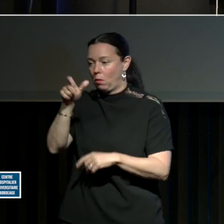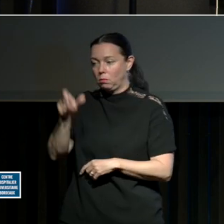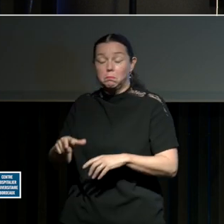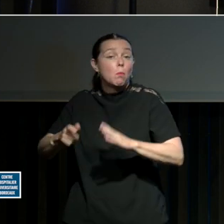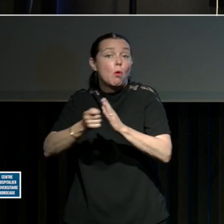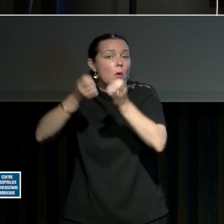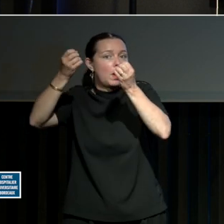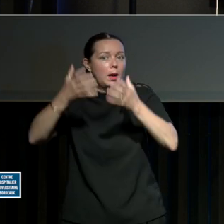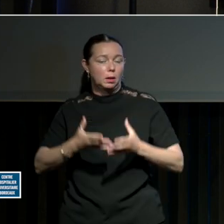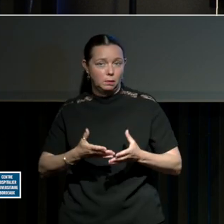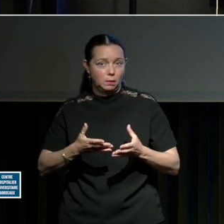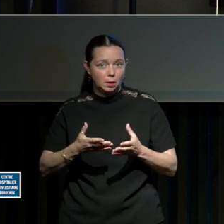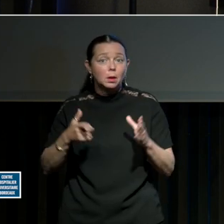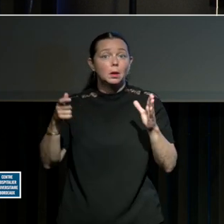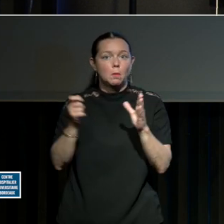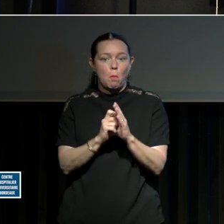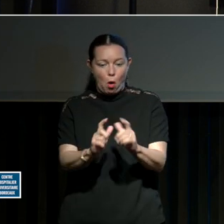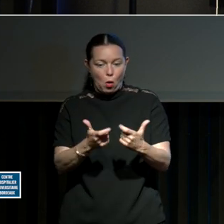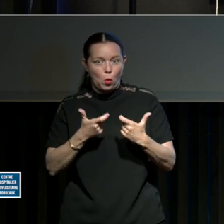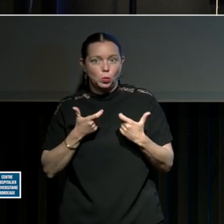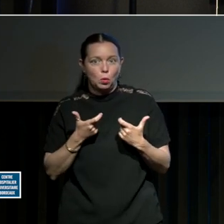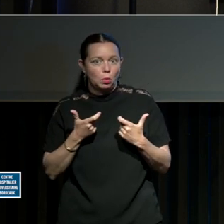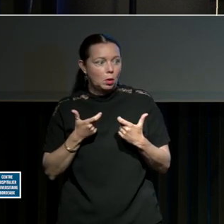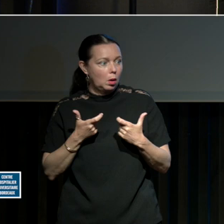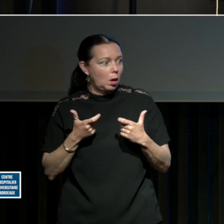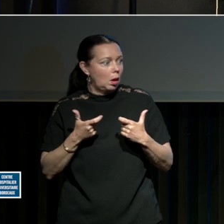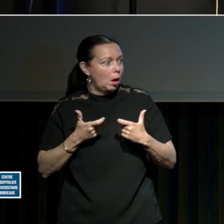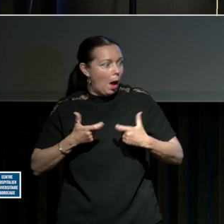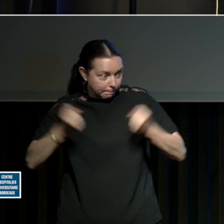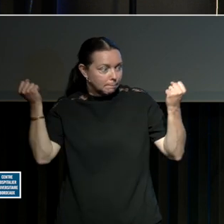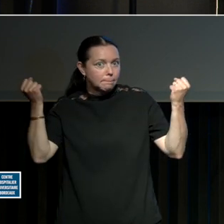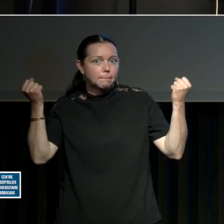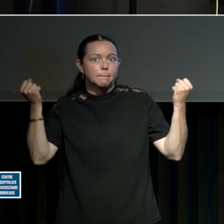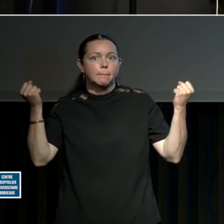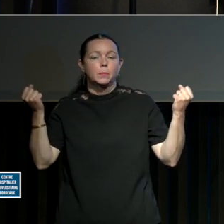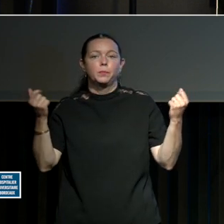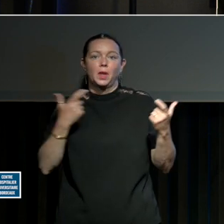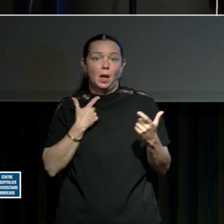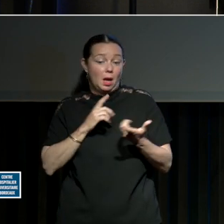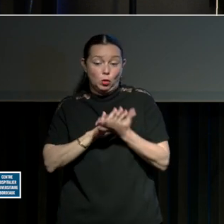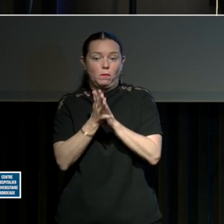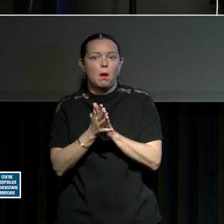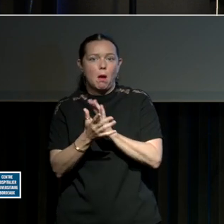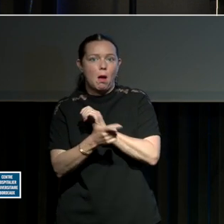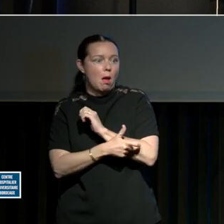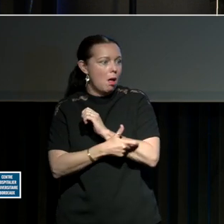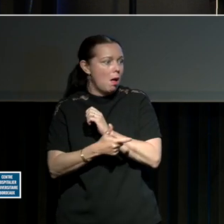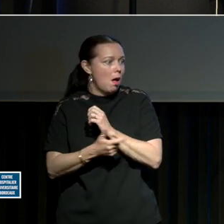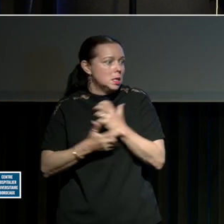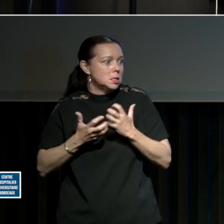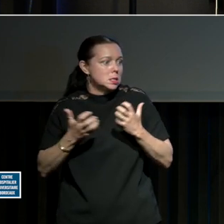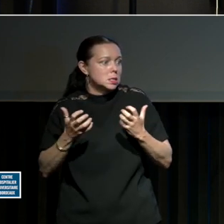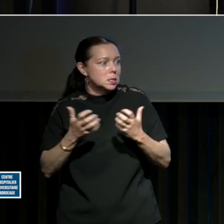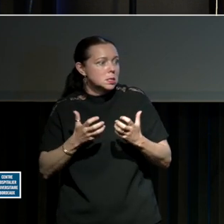personne va évoluer avec le développement d'une perte de contrôle et d'un comportement compulsif, puis différentes